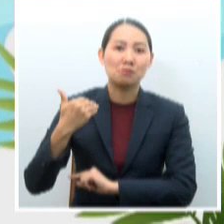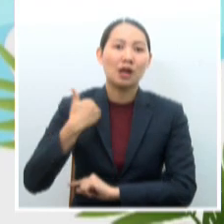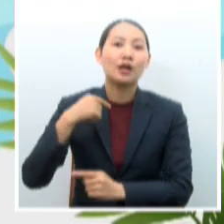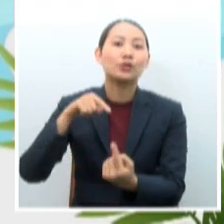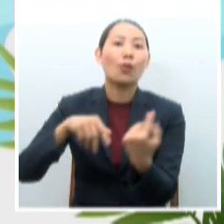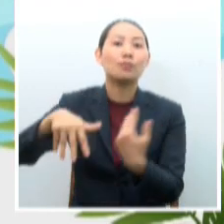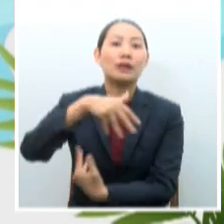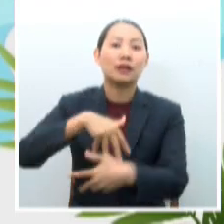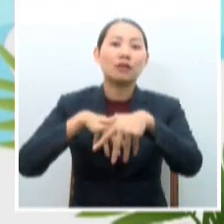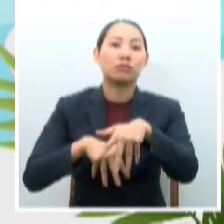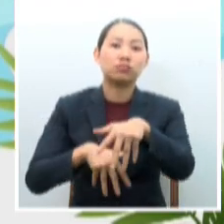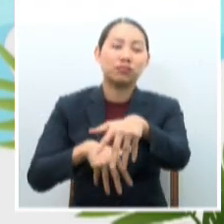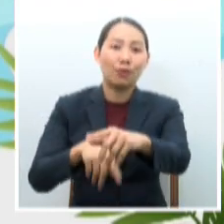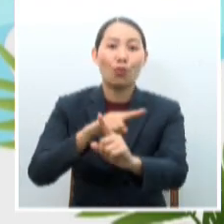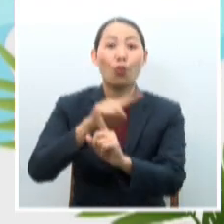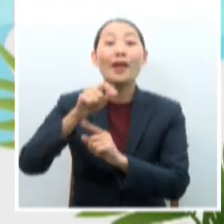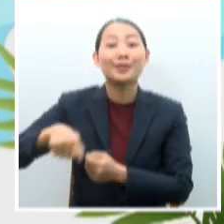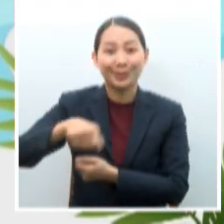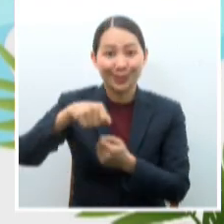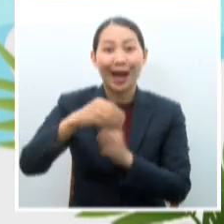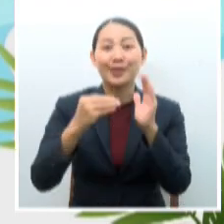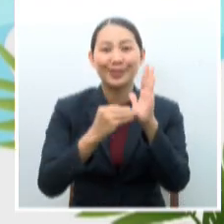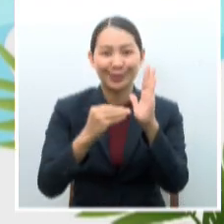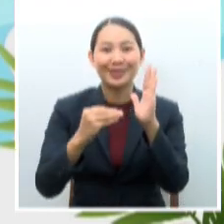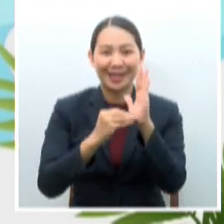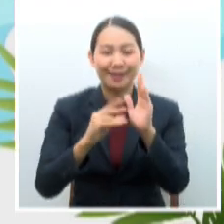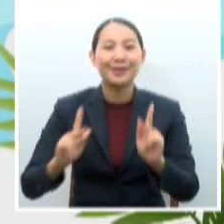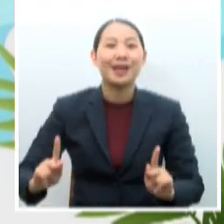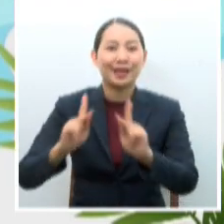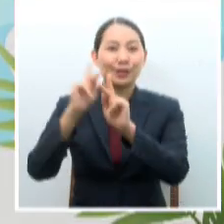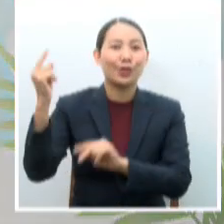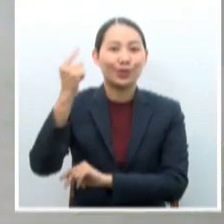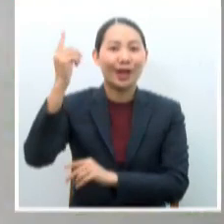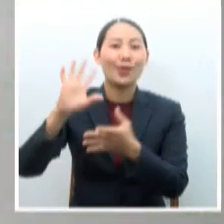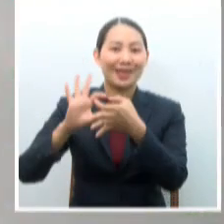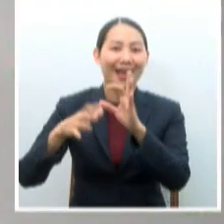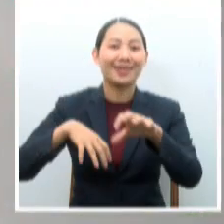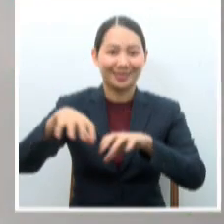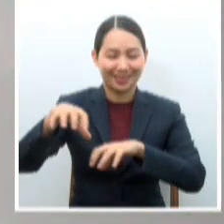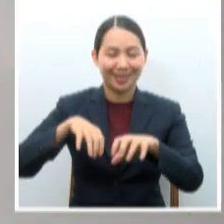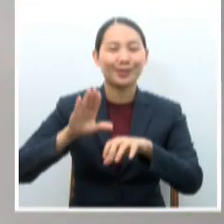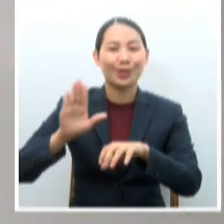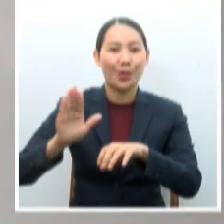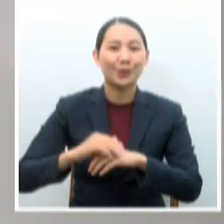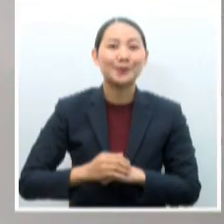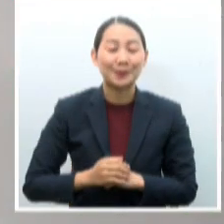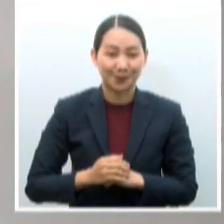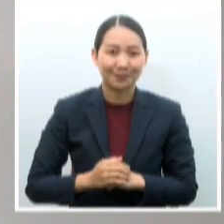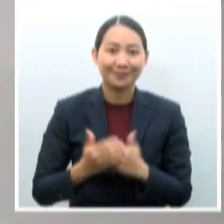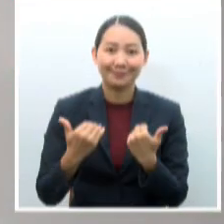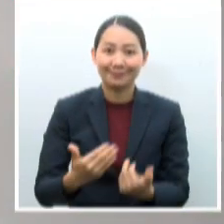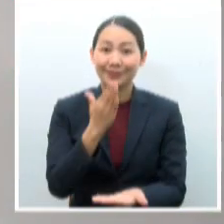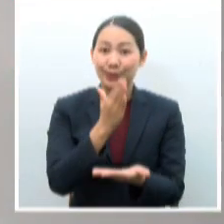ในส่วนของวันสงกรานต์ในกรุงเทพมหานครโดยกระทรวงการท่องเที่ยวและกีฬาค่ะและที่สำคัญนะคะวันหยุดยาวๆแบบ